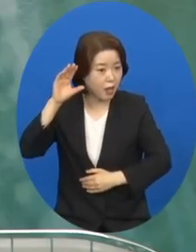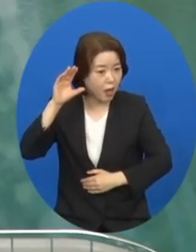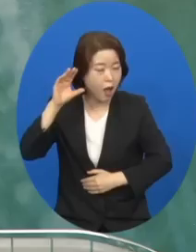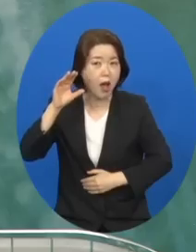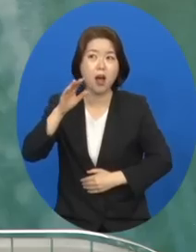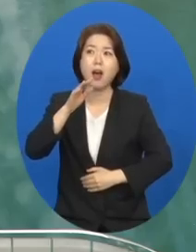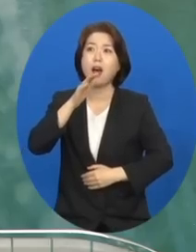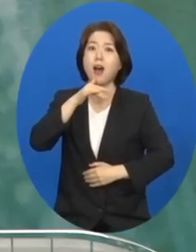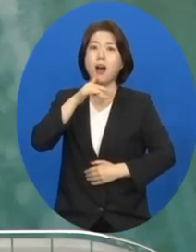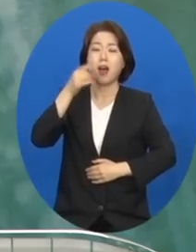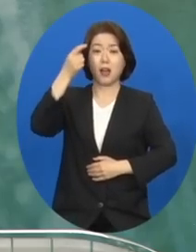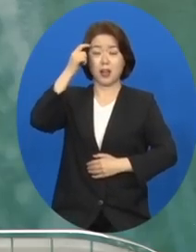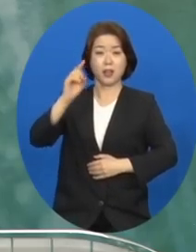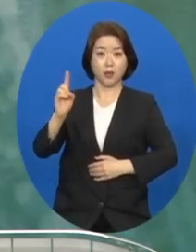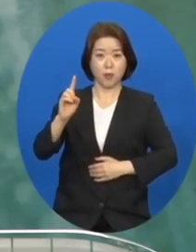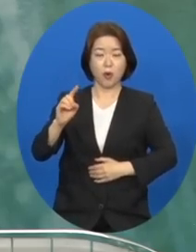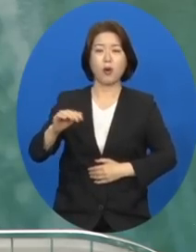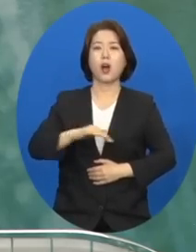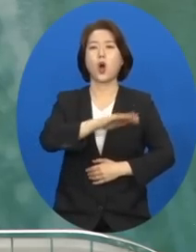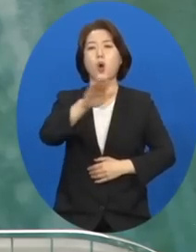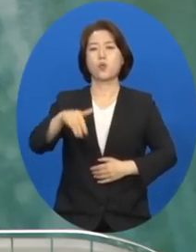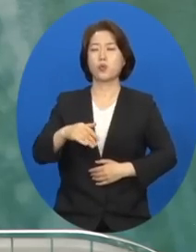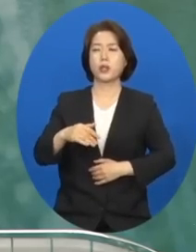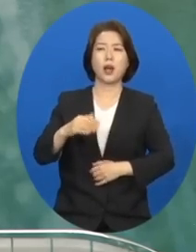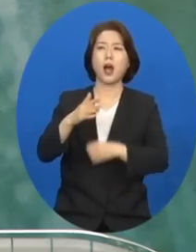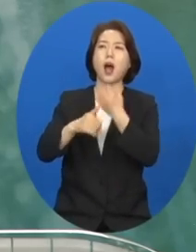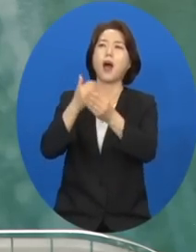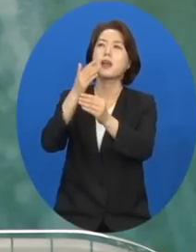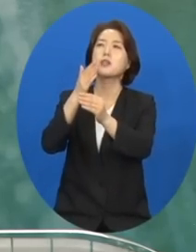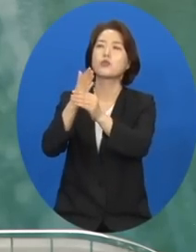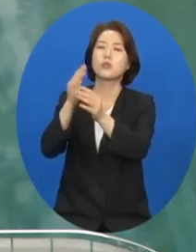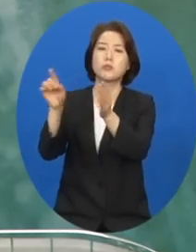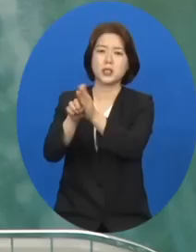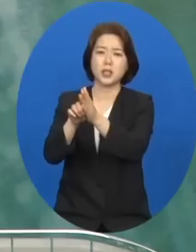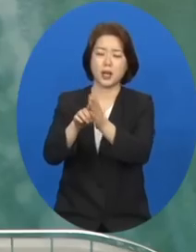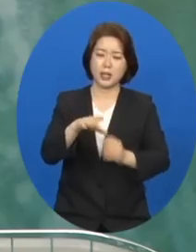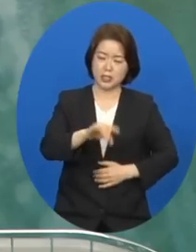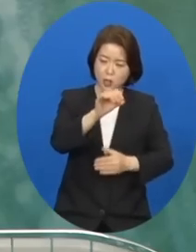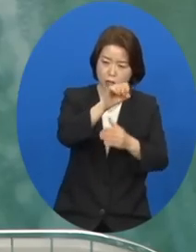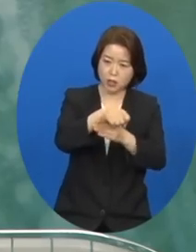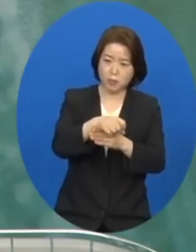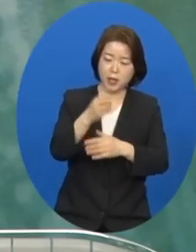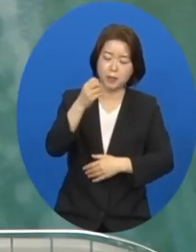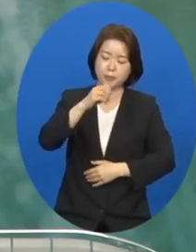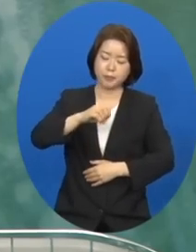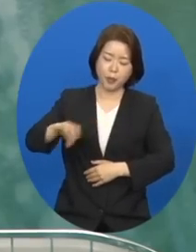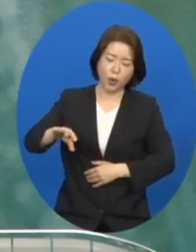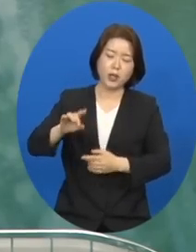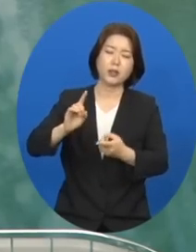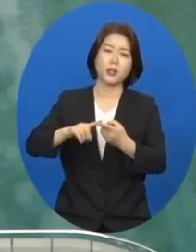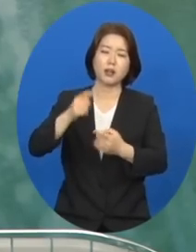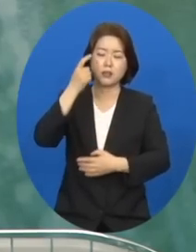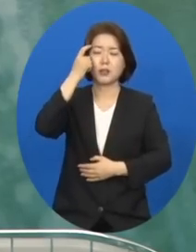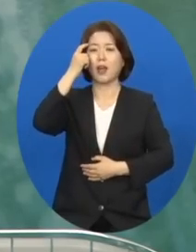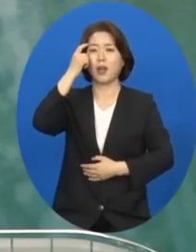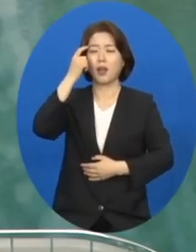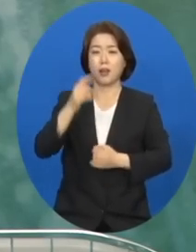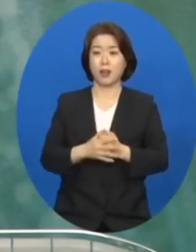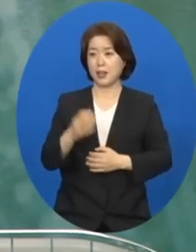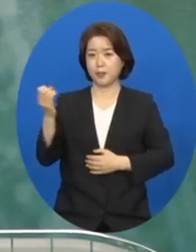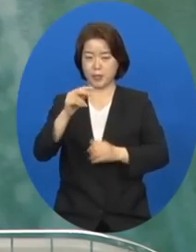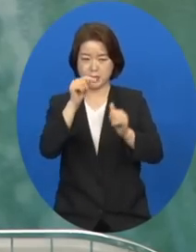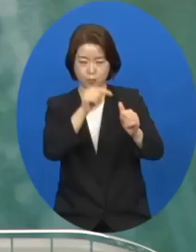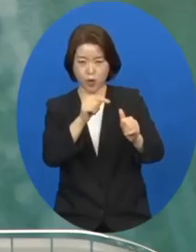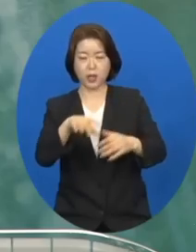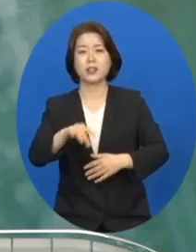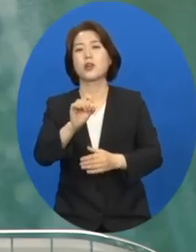뭐냐면 우리가 바로 하나님 중심 신앙 첫 열매를 잃어 버렸고 나는 것을 알게 되죠 그래서 다시 명하는 것이 바로 첫 열매 요